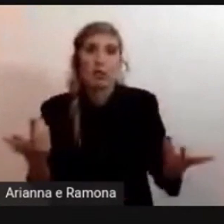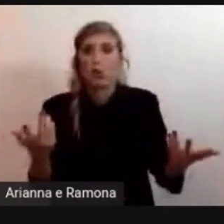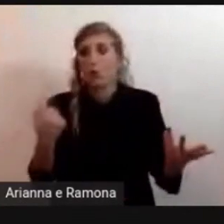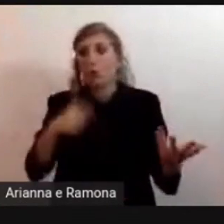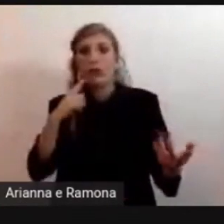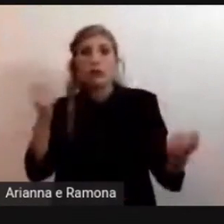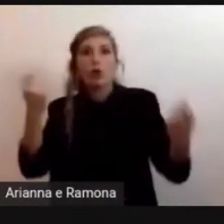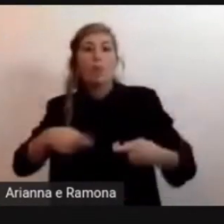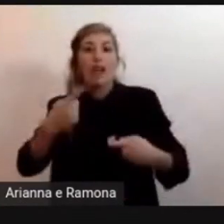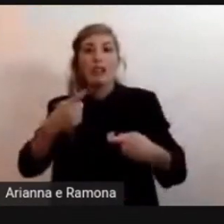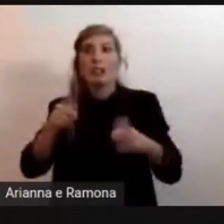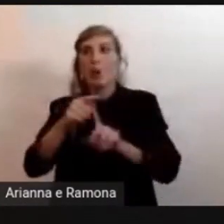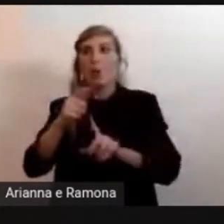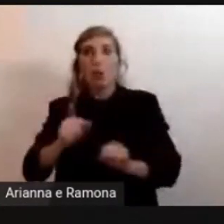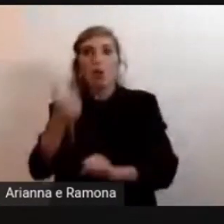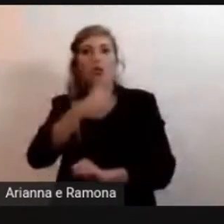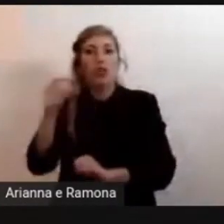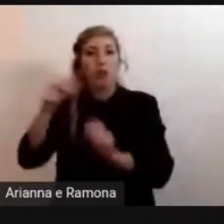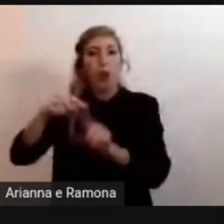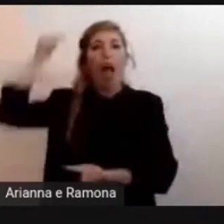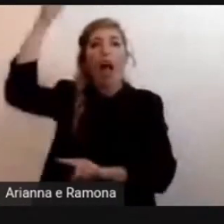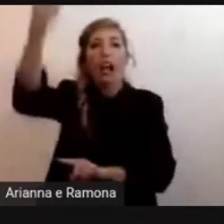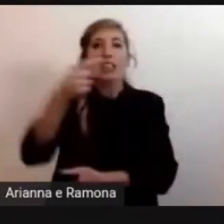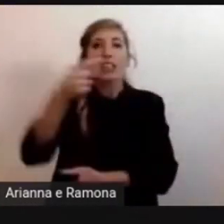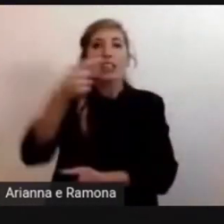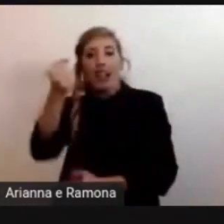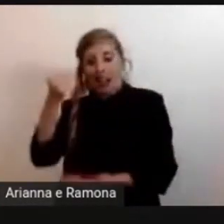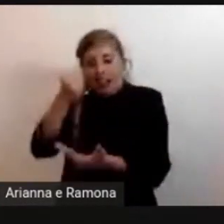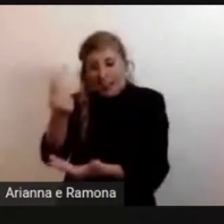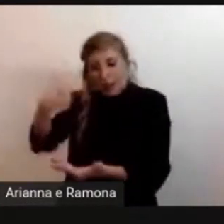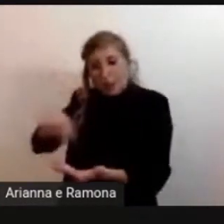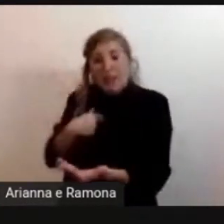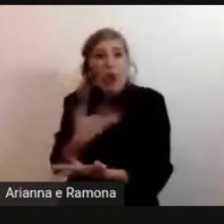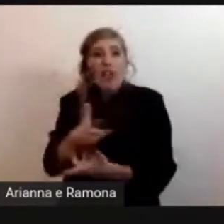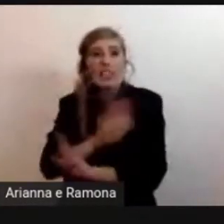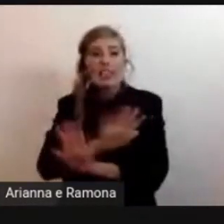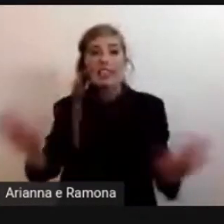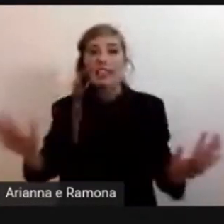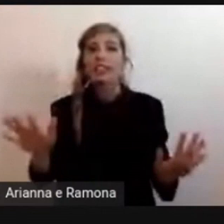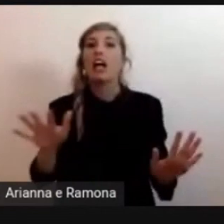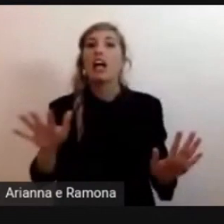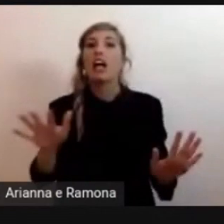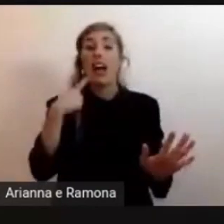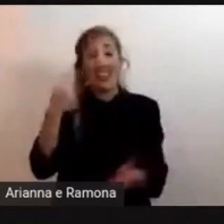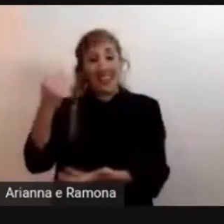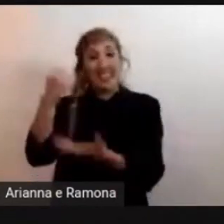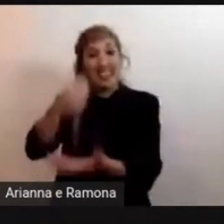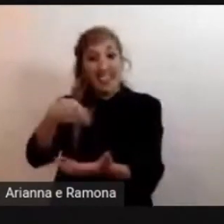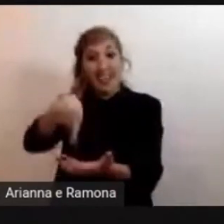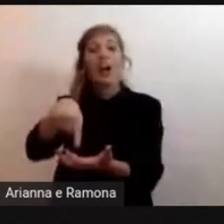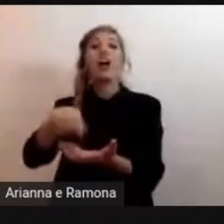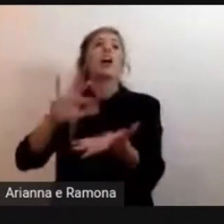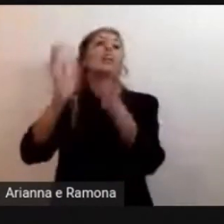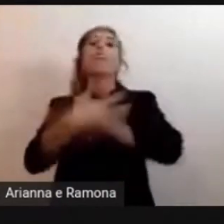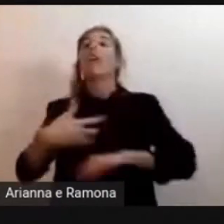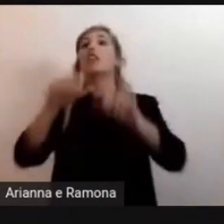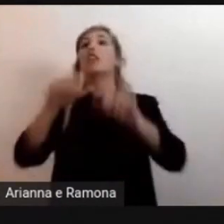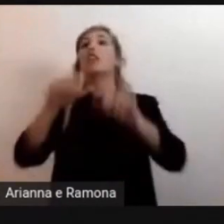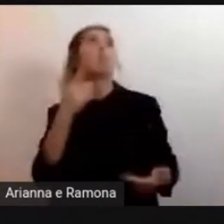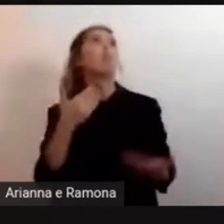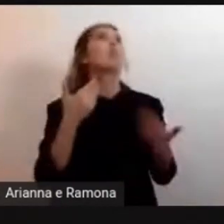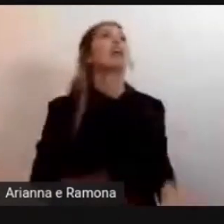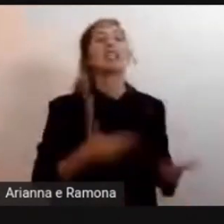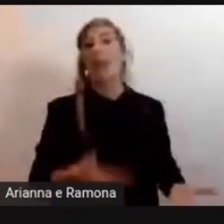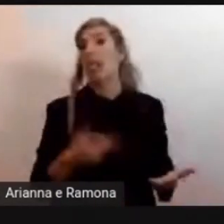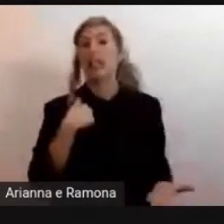centinaia in cui vendere il quale si correrà addosso drammatico quello che prima